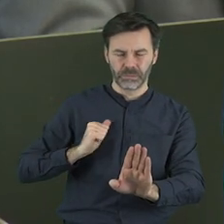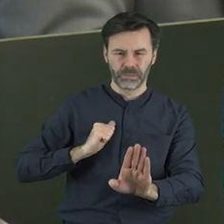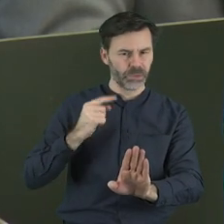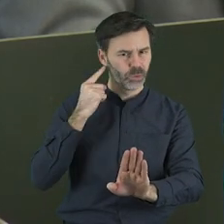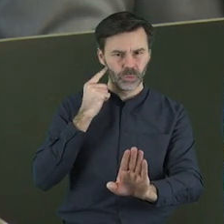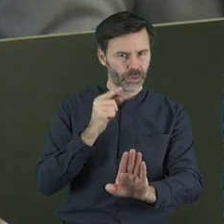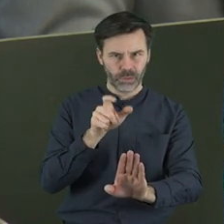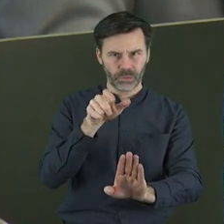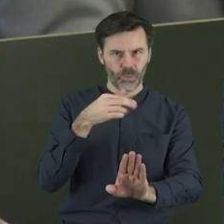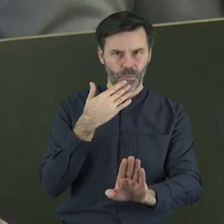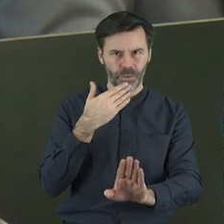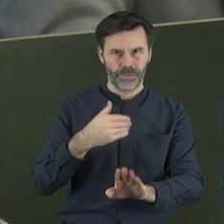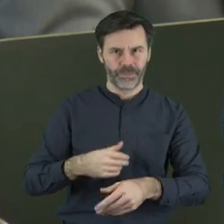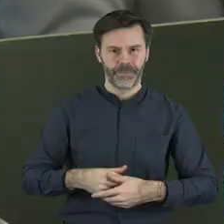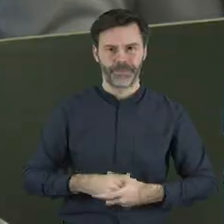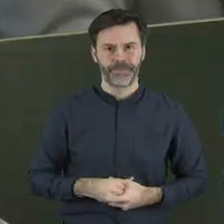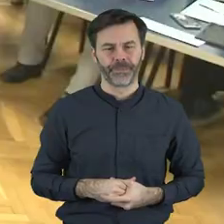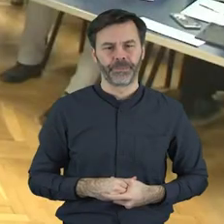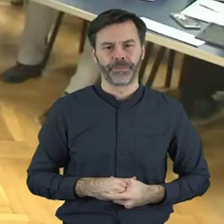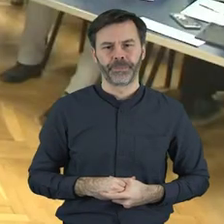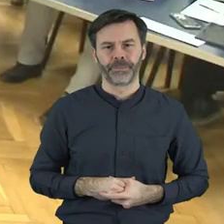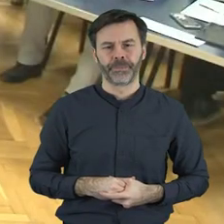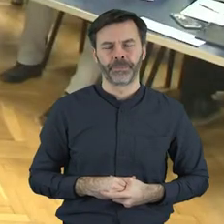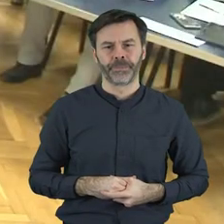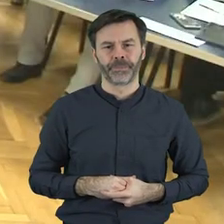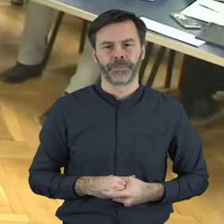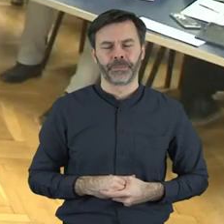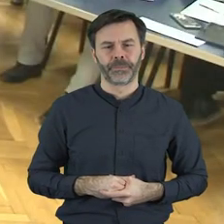Nie, po prostu dbajmy też o własne.